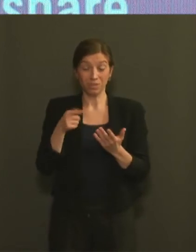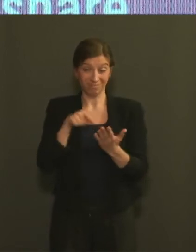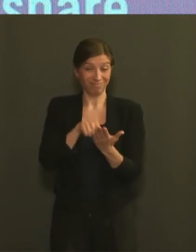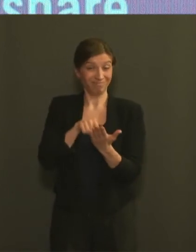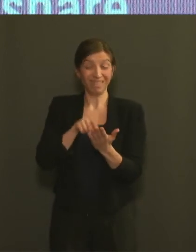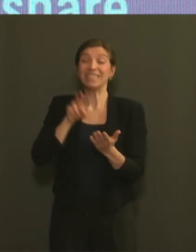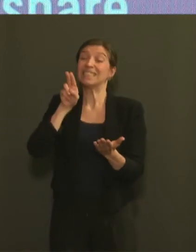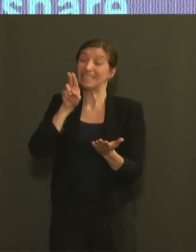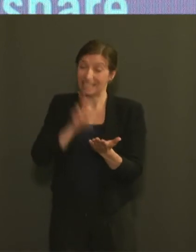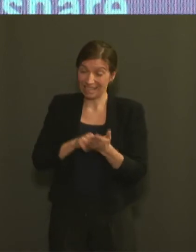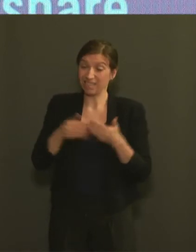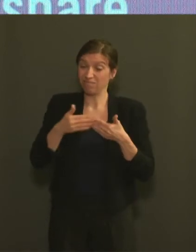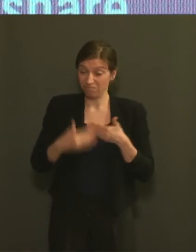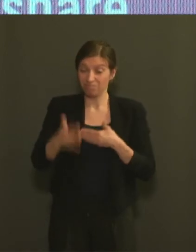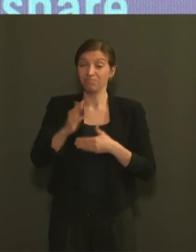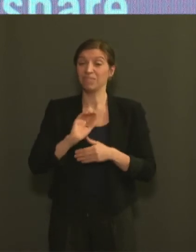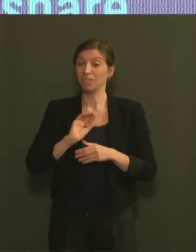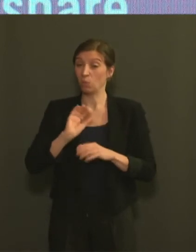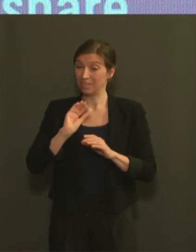alanis